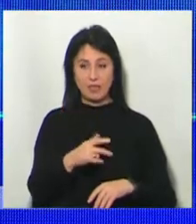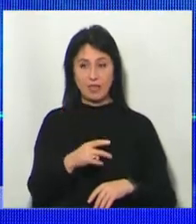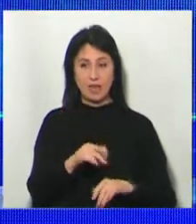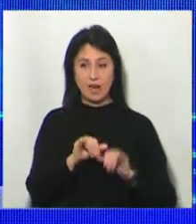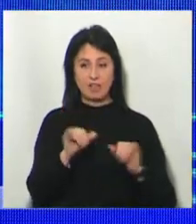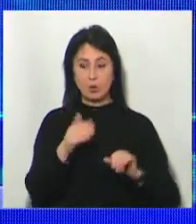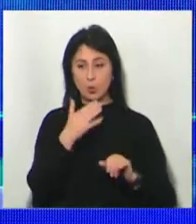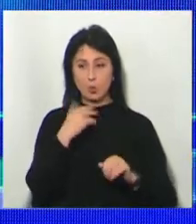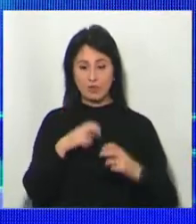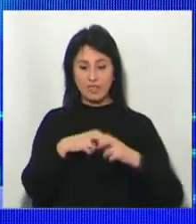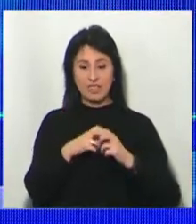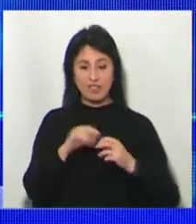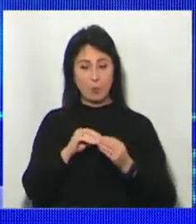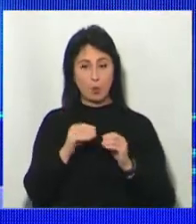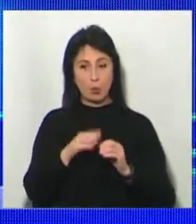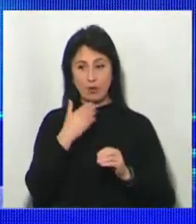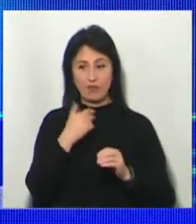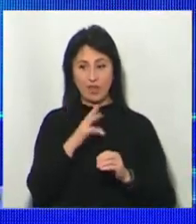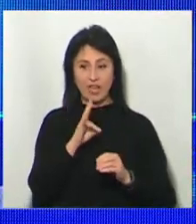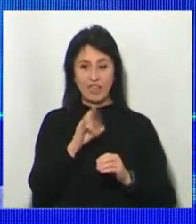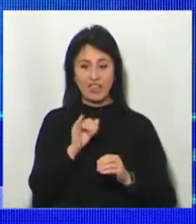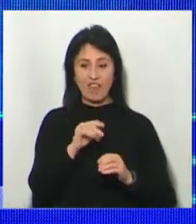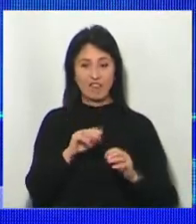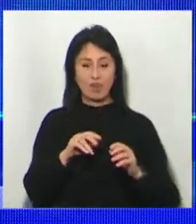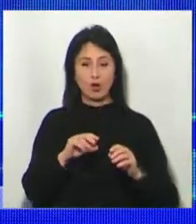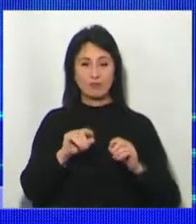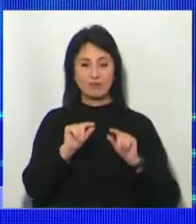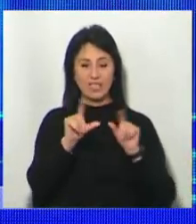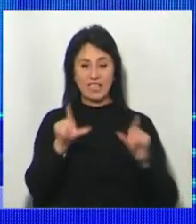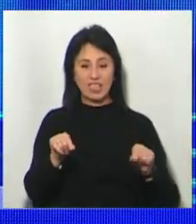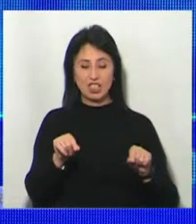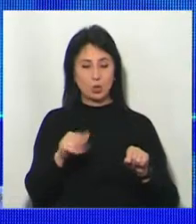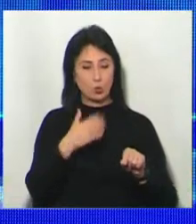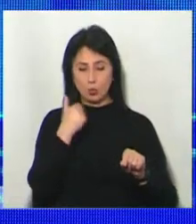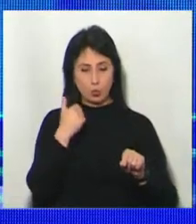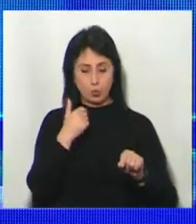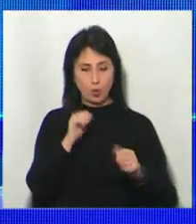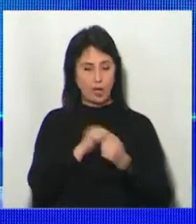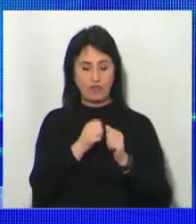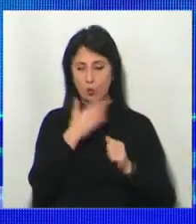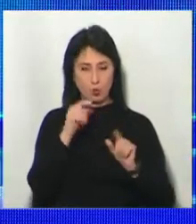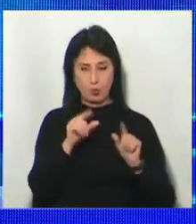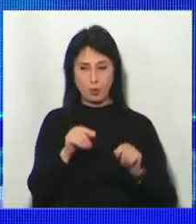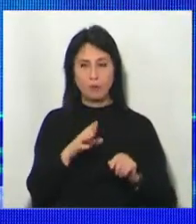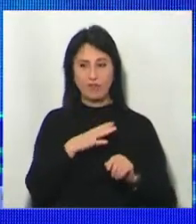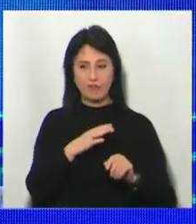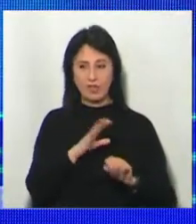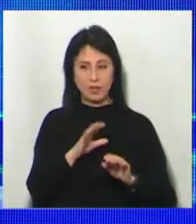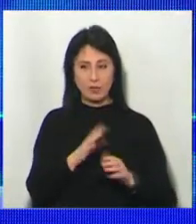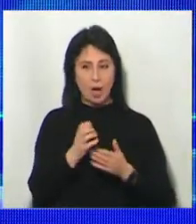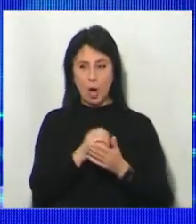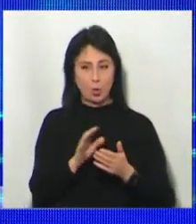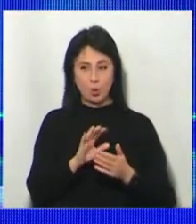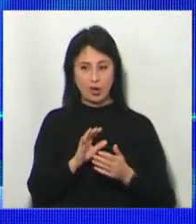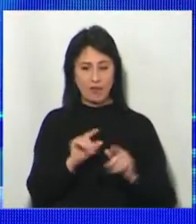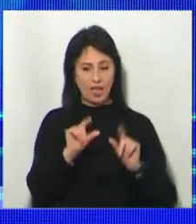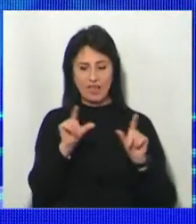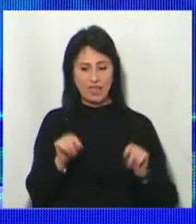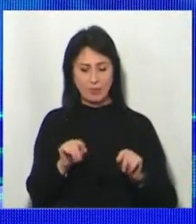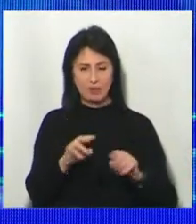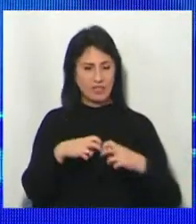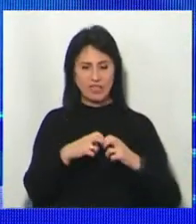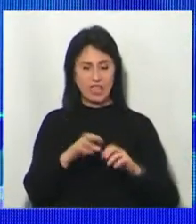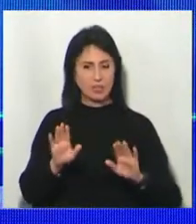aru vitarde, pa sahsrovani probleme bida nefrorilitiasi. Anu, kenjebi aru grodeba. Ar, kenjebi moglet, rom tkot aru grodeba, ta arți tirkmelși, da